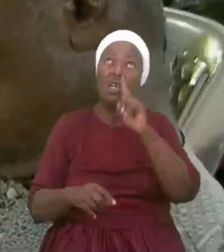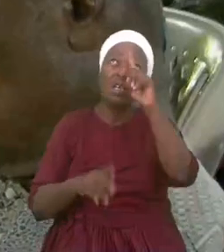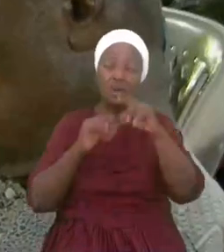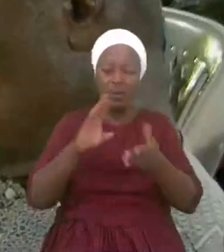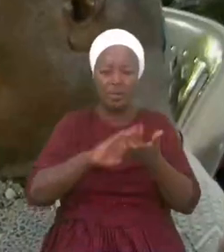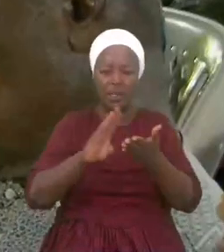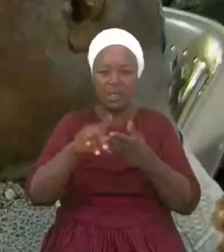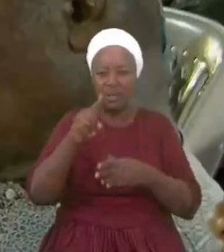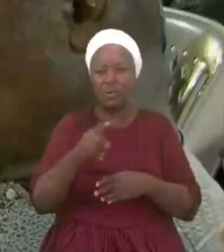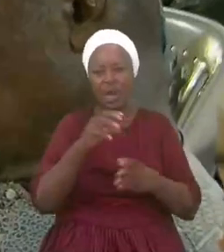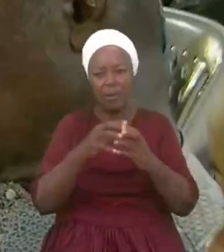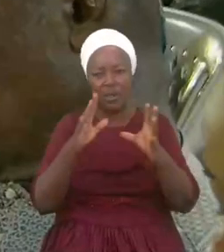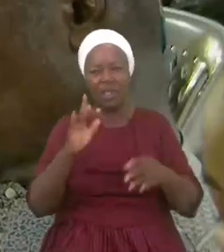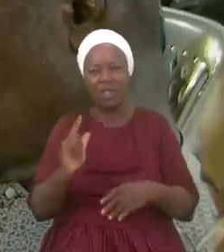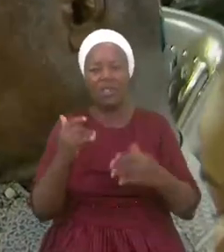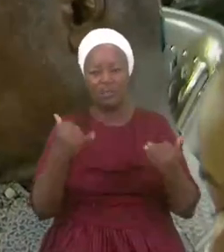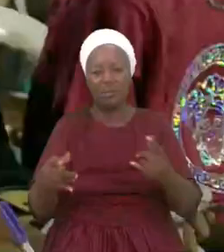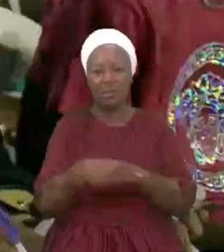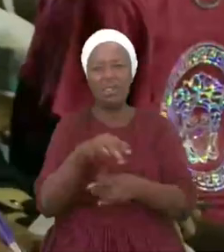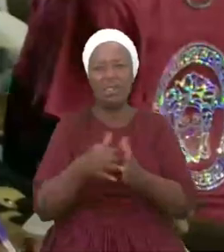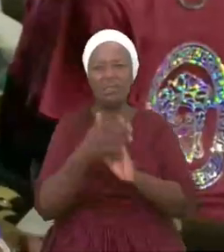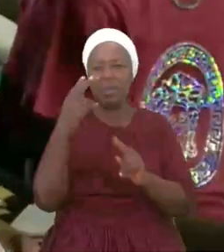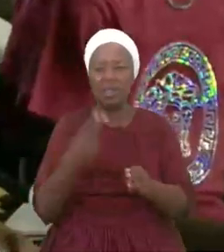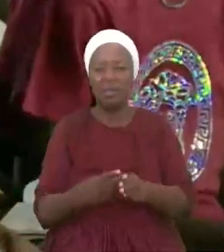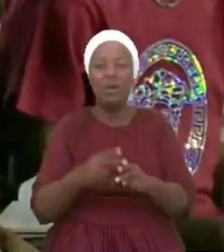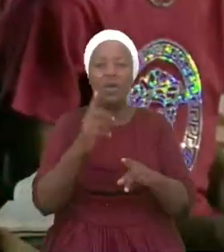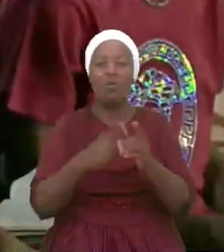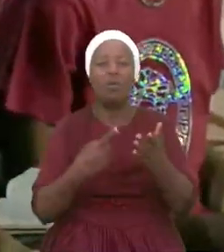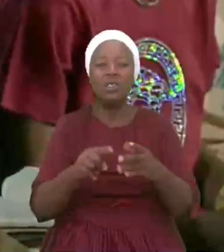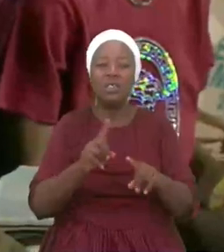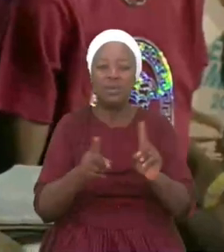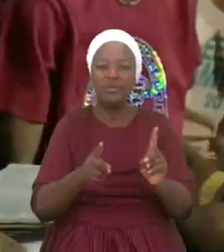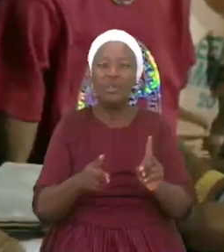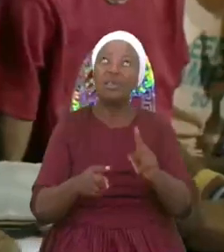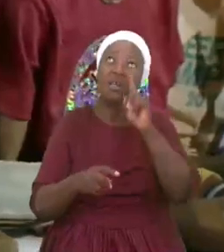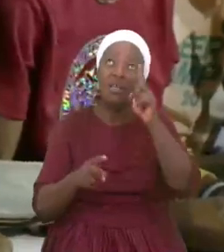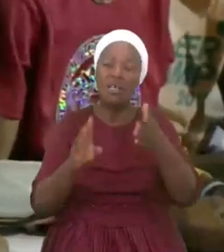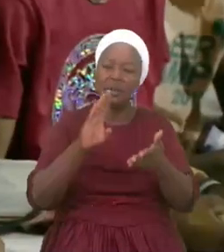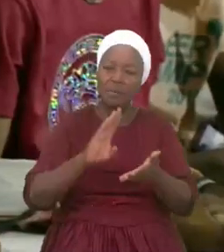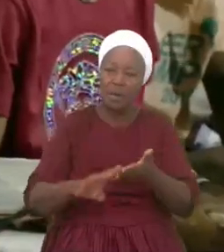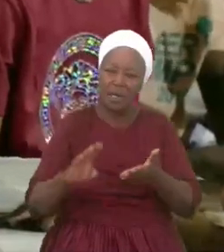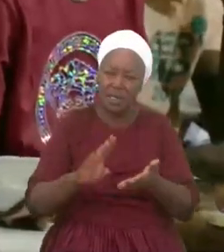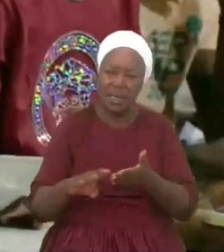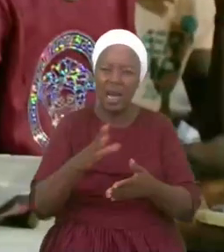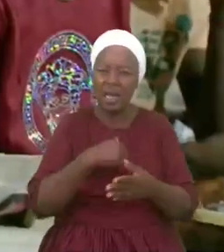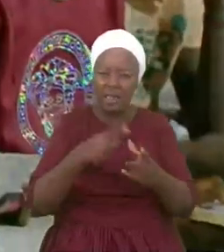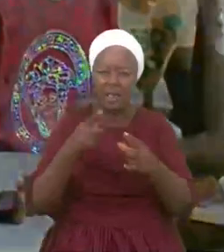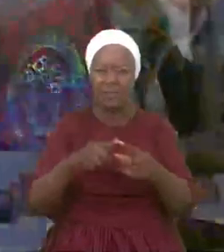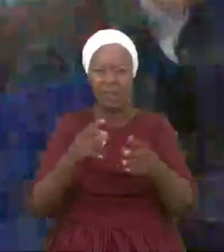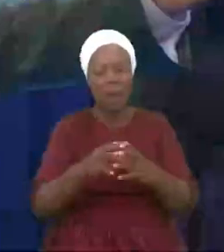est-ce que vous croyez cela est-ce que vous acceptez cela le Seigneur vous pardonnera abondamment ce jour quelle est la